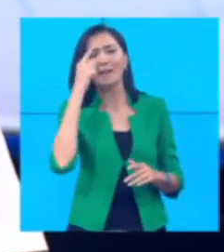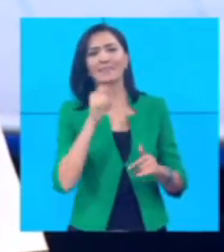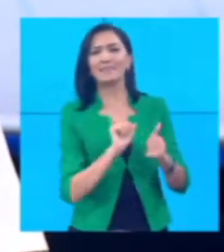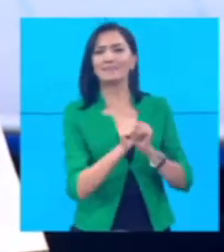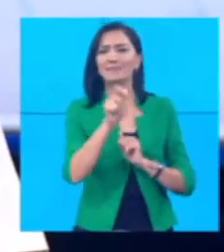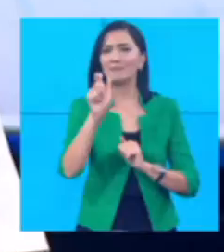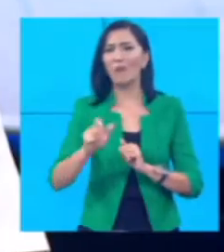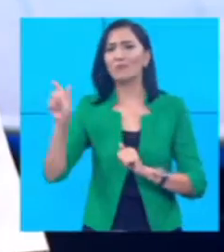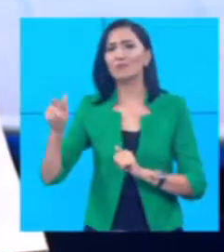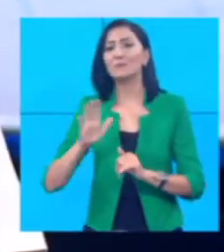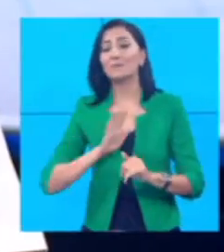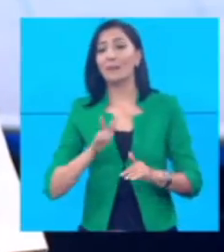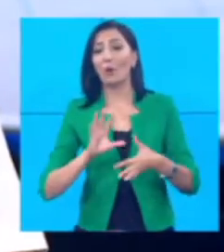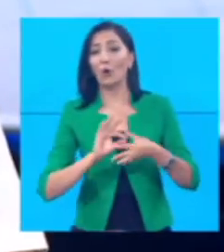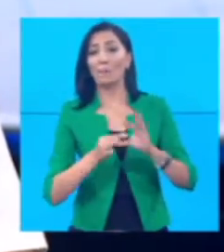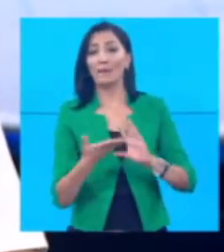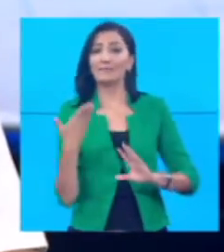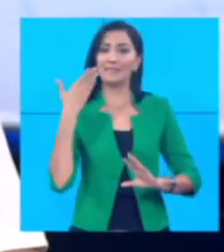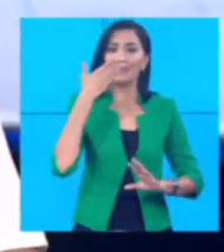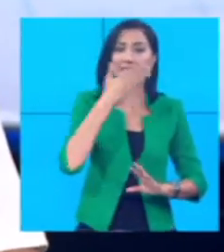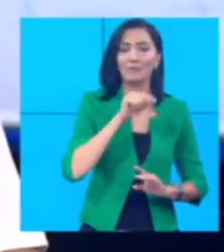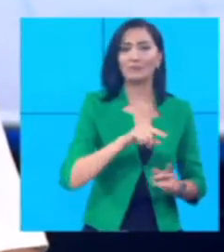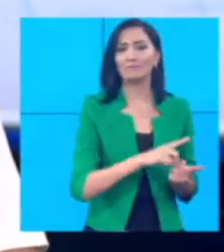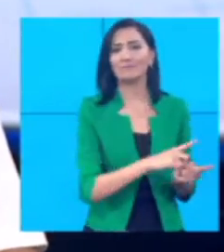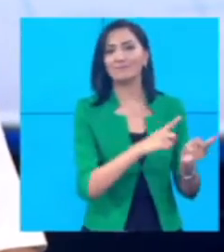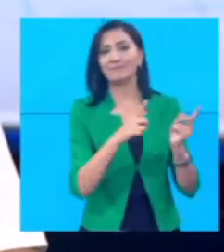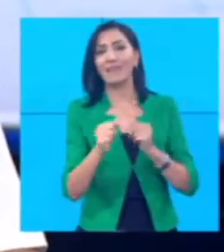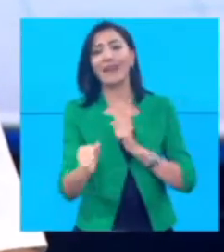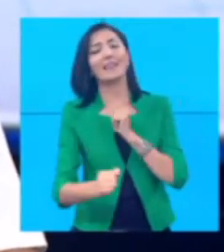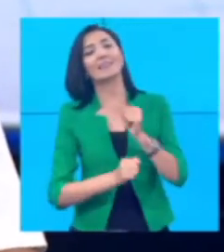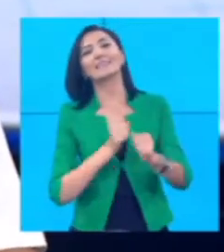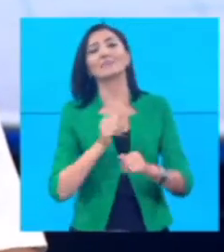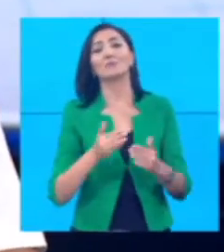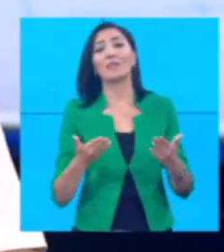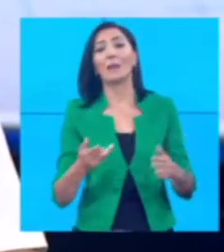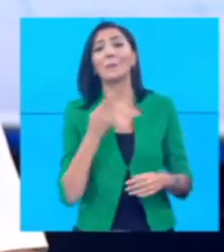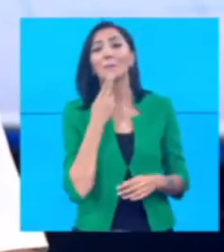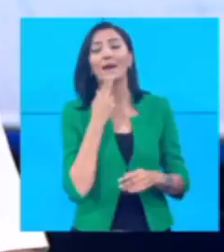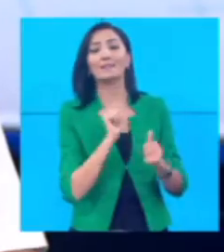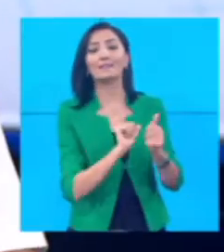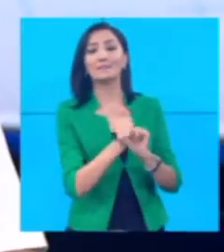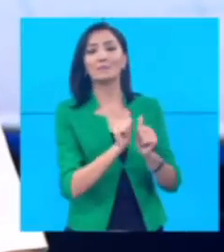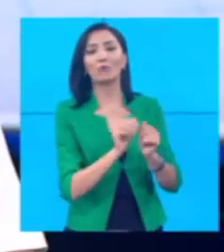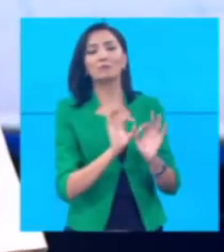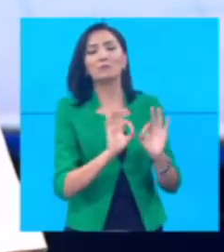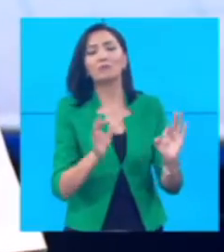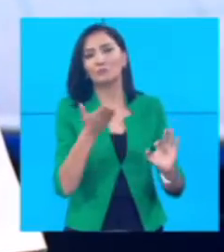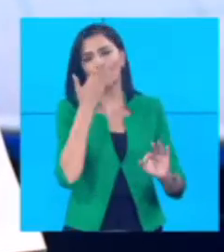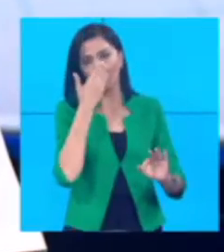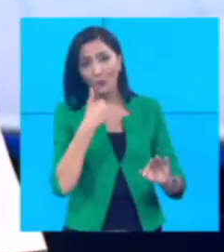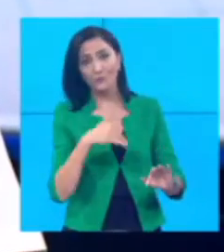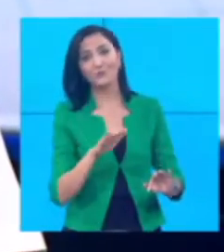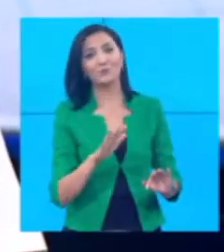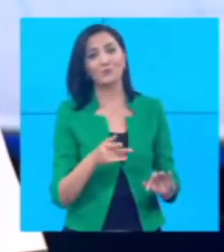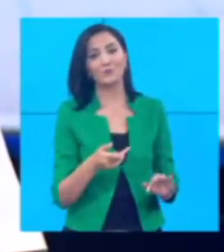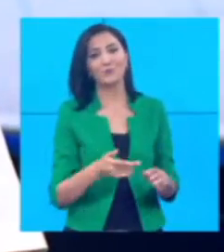belli bir sporcularımız vardı. Ama olimpiyata giden bugüne kadar atletizmde hele hele bayan sporcumuz hiç